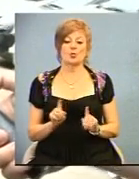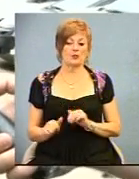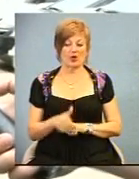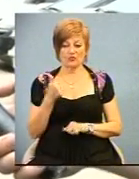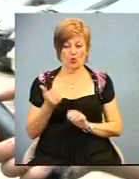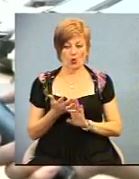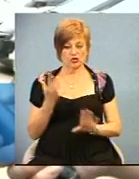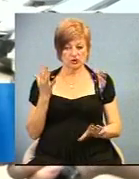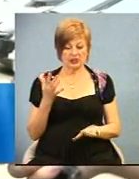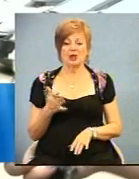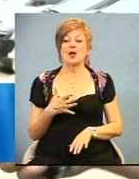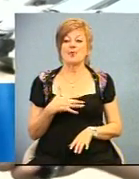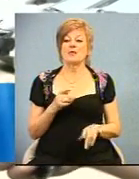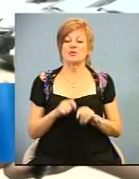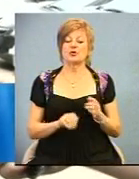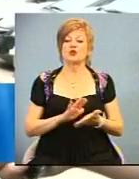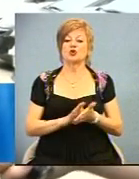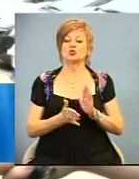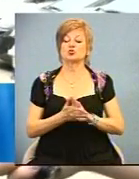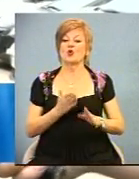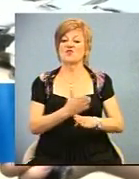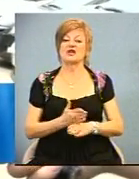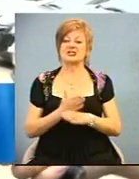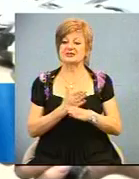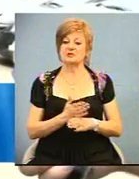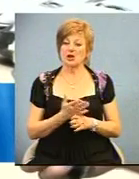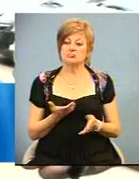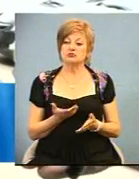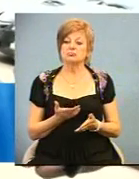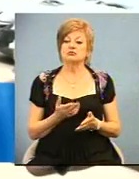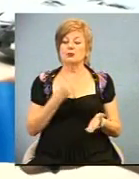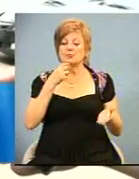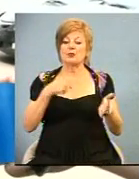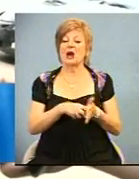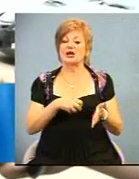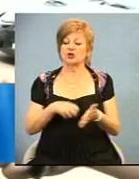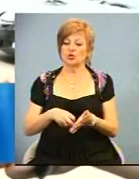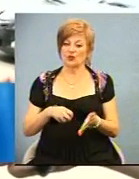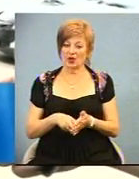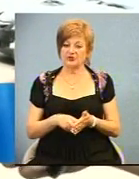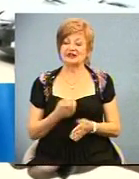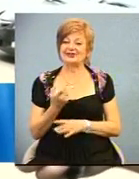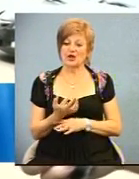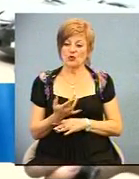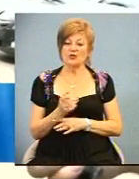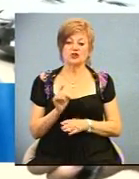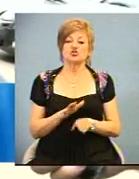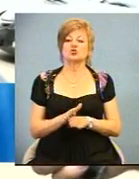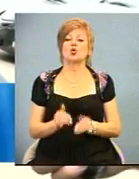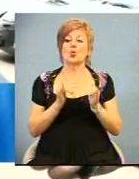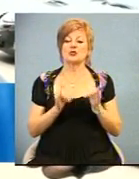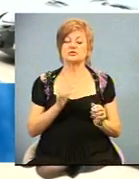Ми перевіряємо умови зберігання, вимоги до маркування продукту та вимоги, що